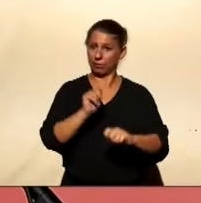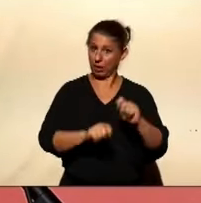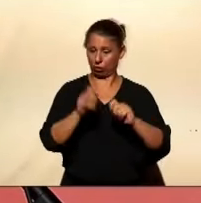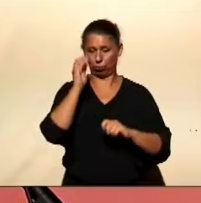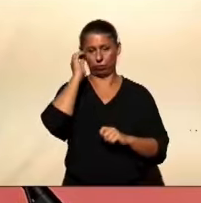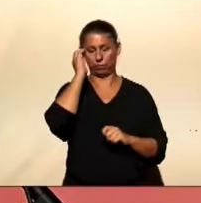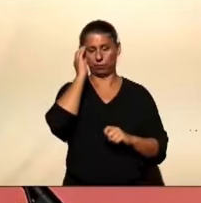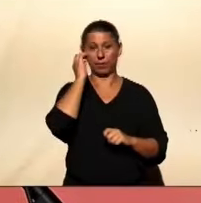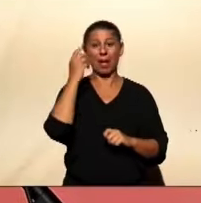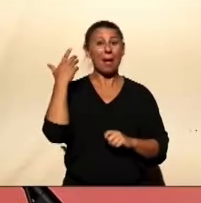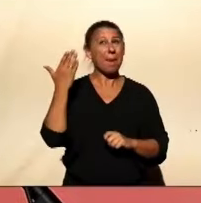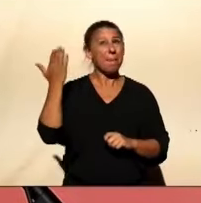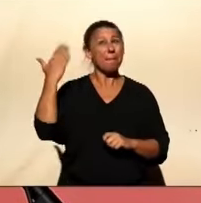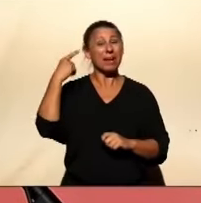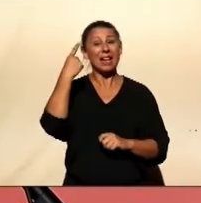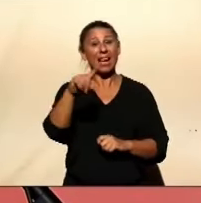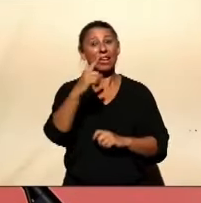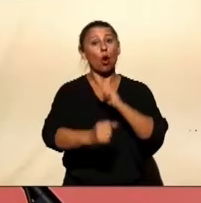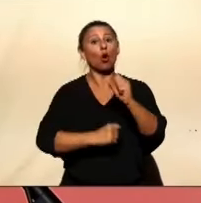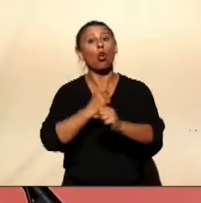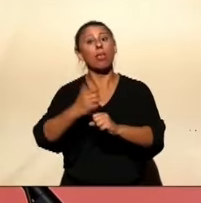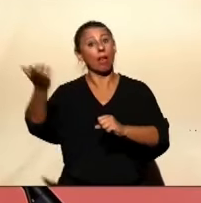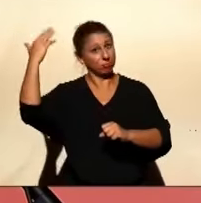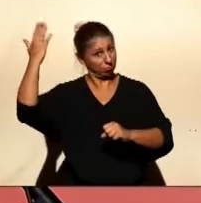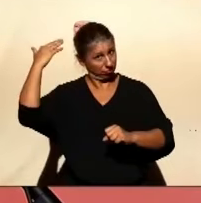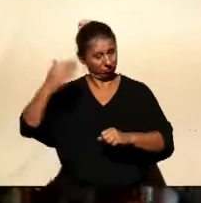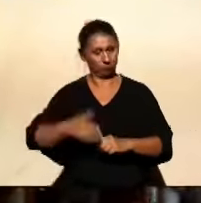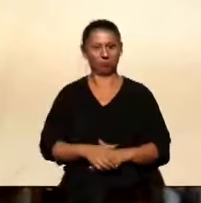κατασκευαστούν. Πριν 100 χρόνια αυτό!